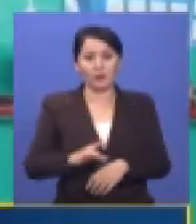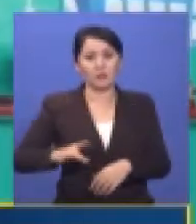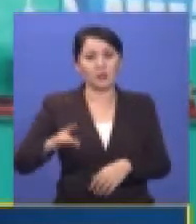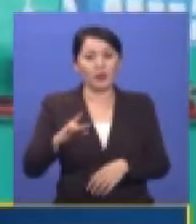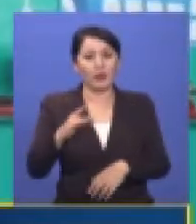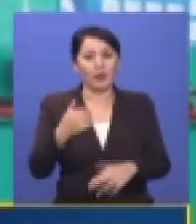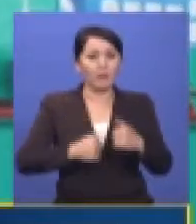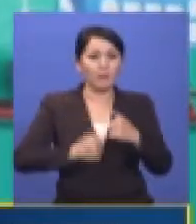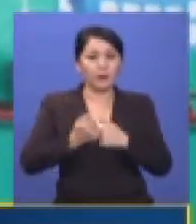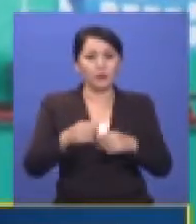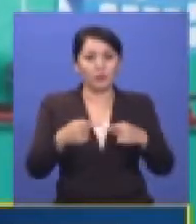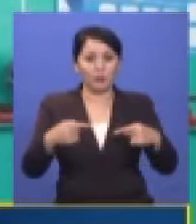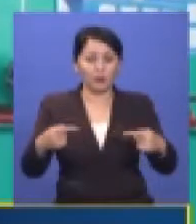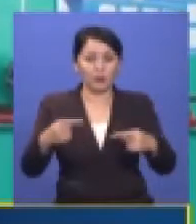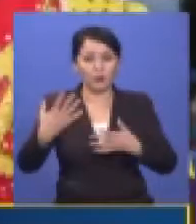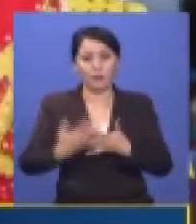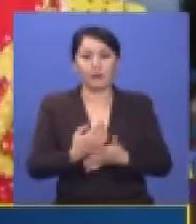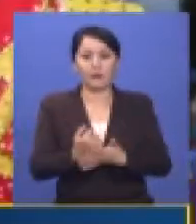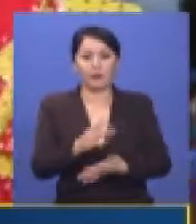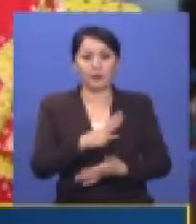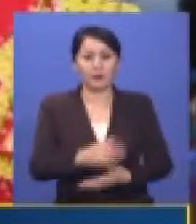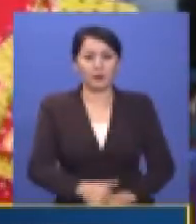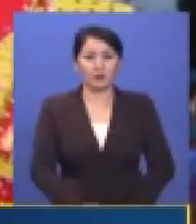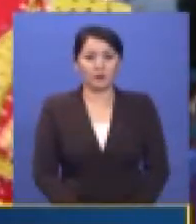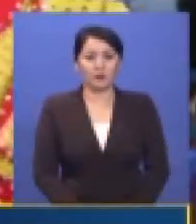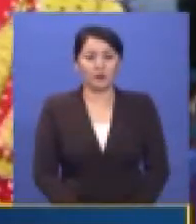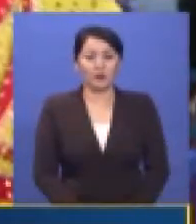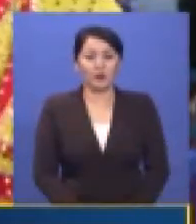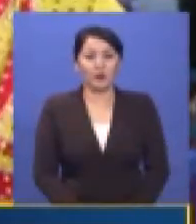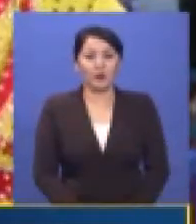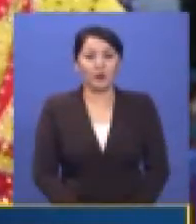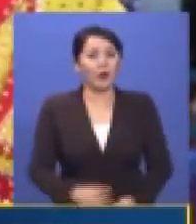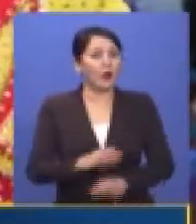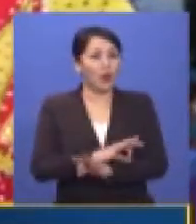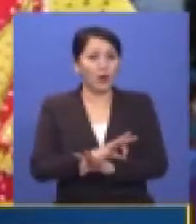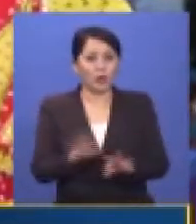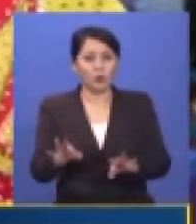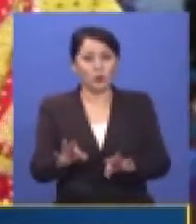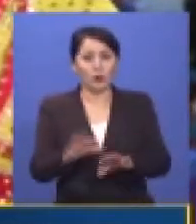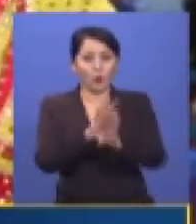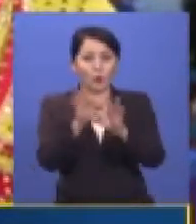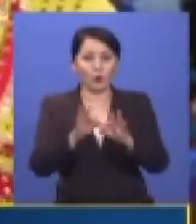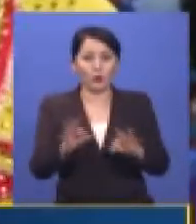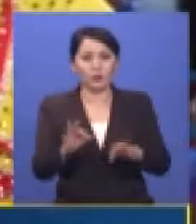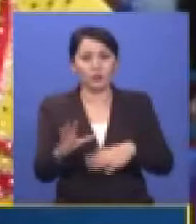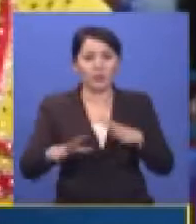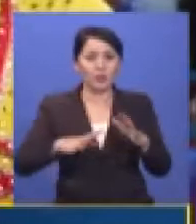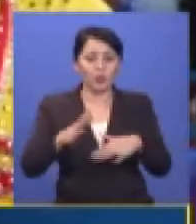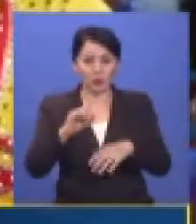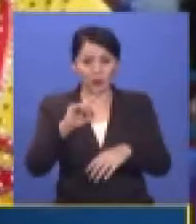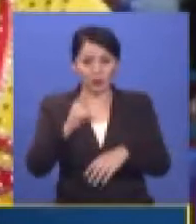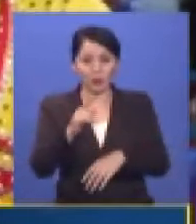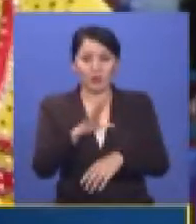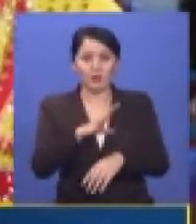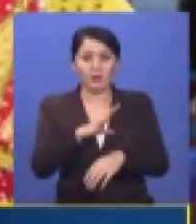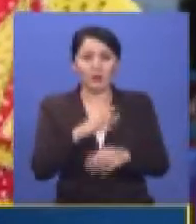республикалық жарыстарда бірнеше мәрте үздік атанды. Біз жақсы өнер көрсетіп шықтық. Жаттығулар қиын болды. Алайда оған